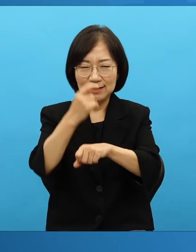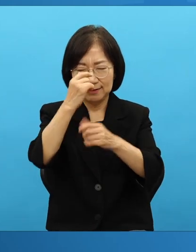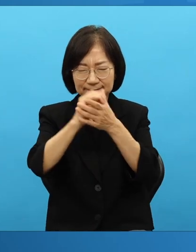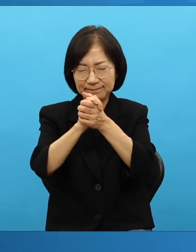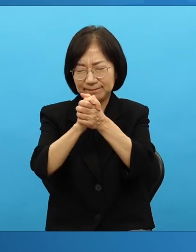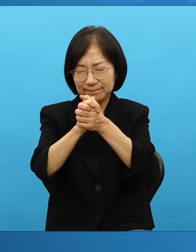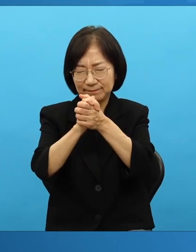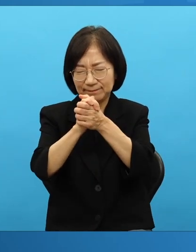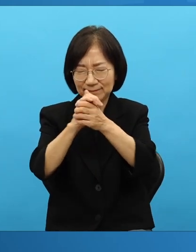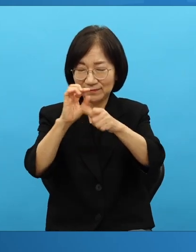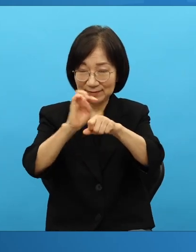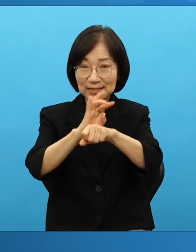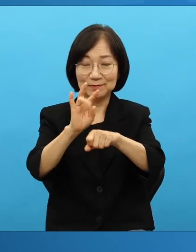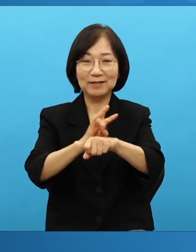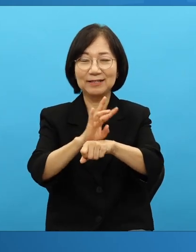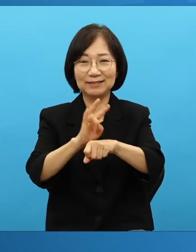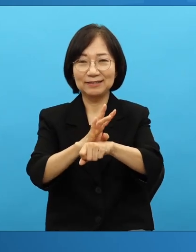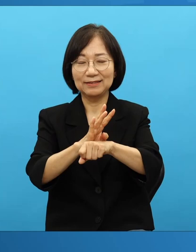像我这样的人没有能力，所以我干脆做24。